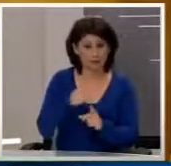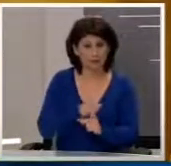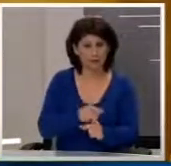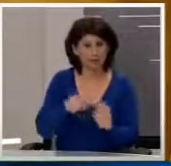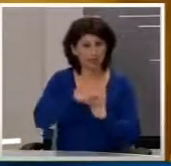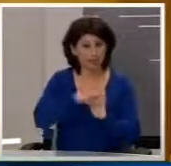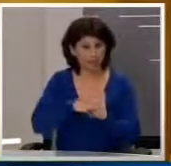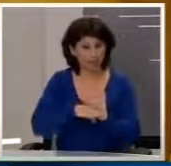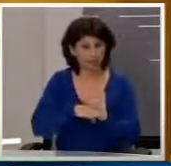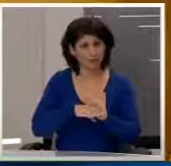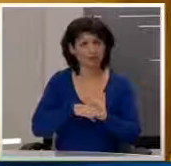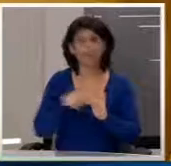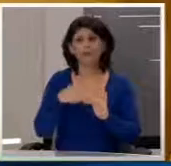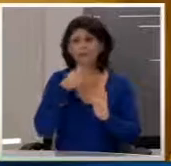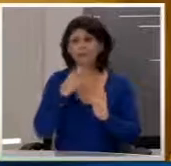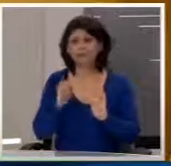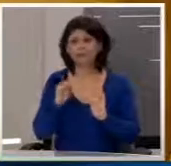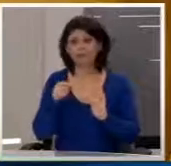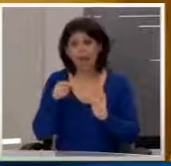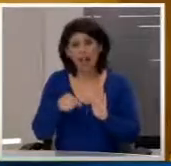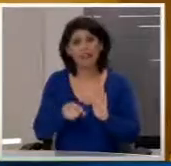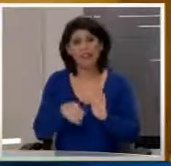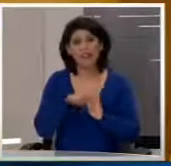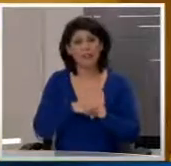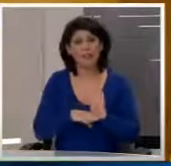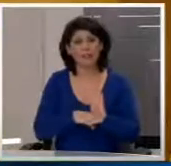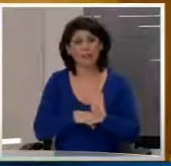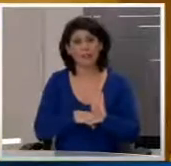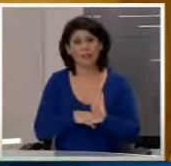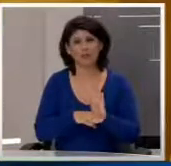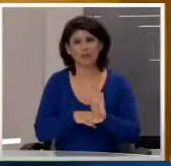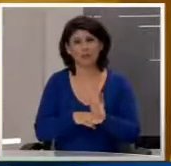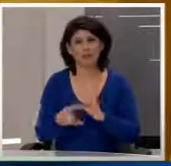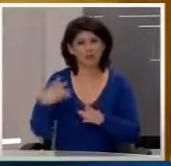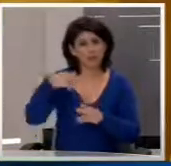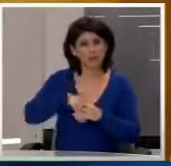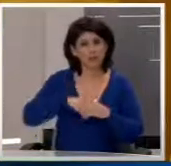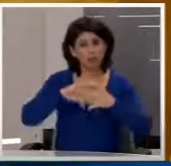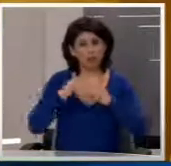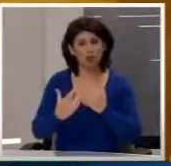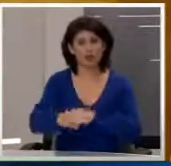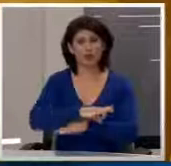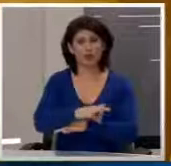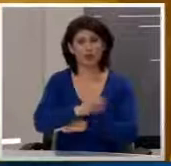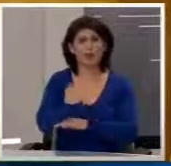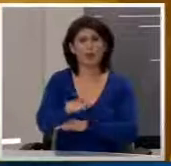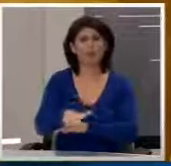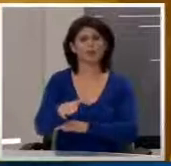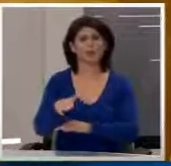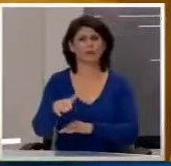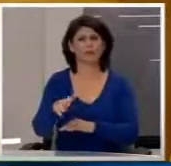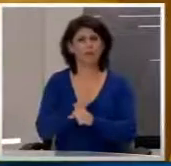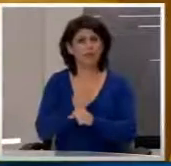τις συγκεκριμένες διατάξεις ήταν διότι αυτές εμπεριέχονται σε ένα συνολικό σχέδιο απαξίωση του δημόσιου